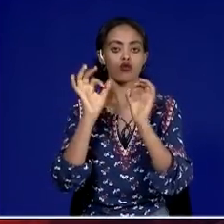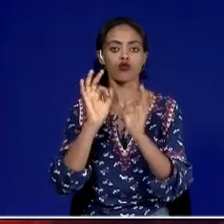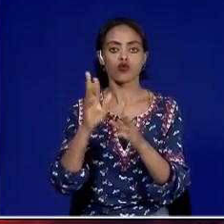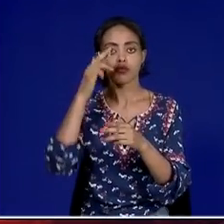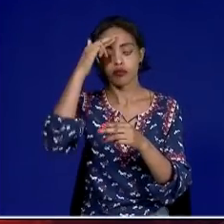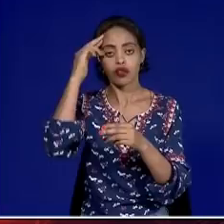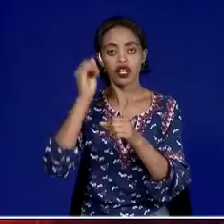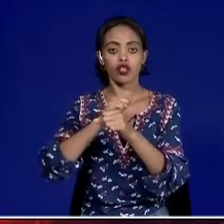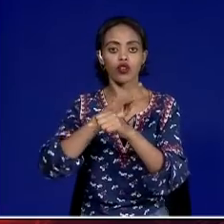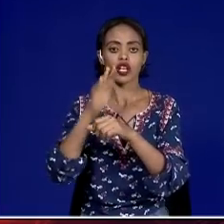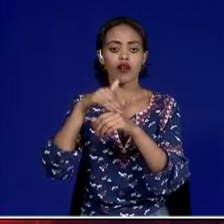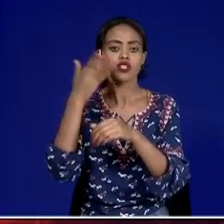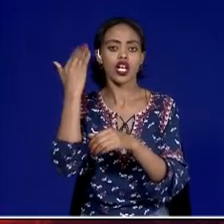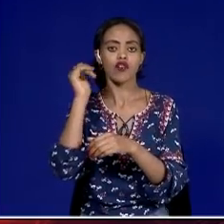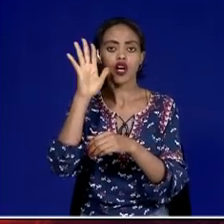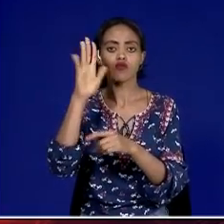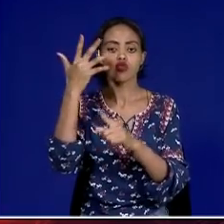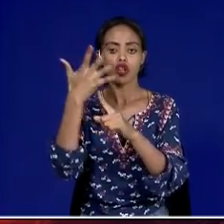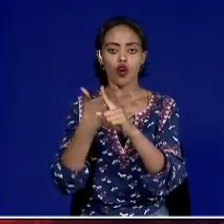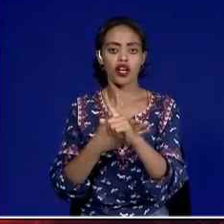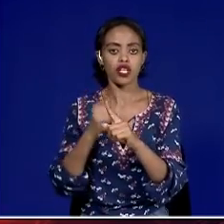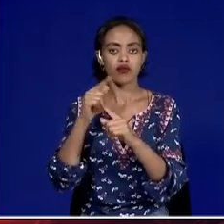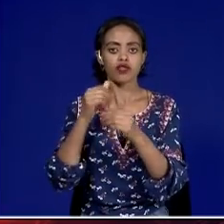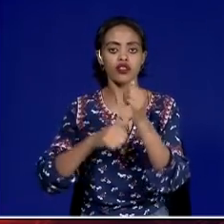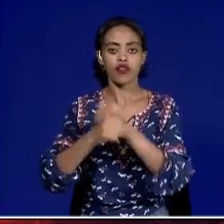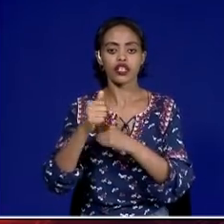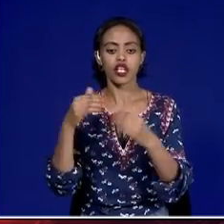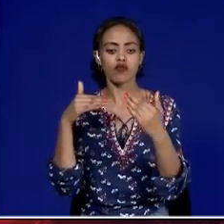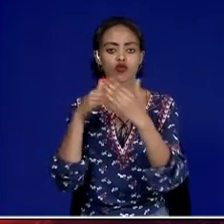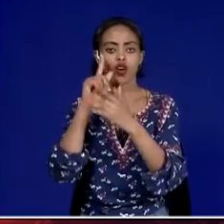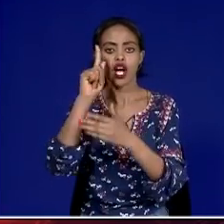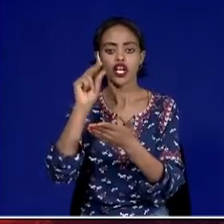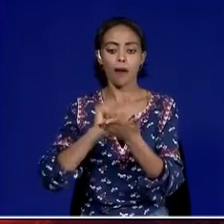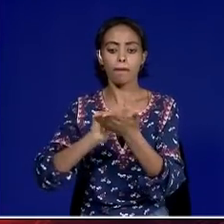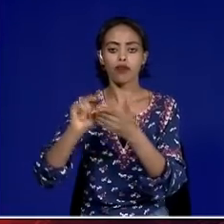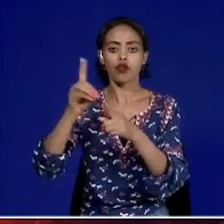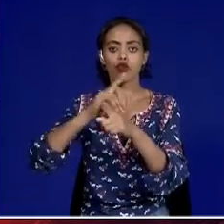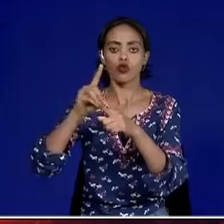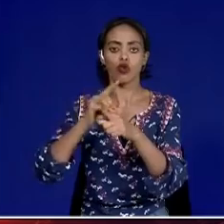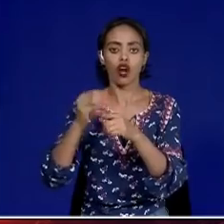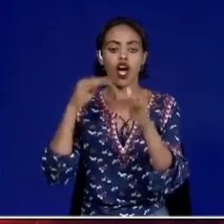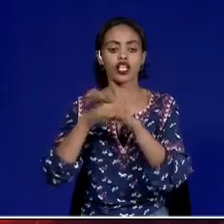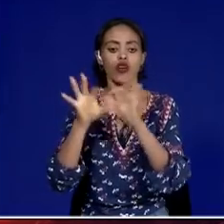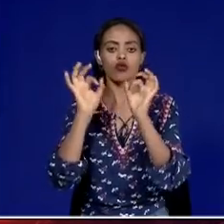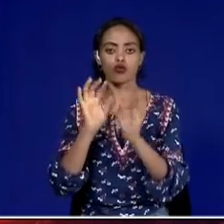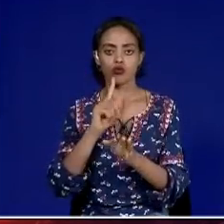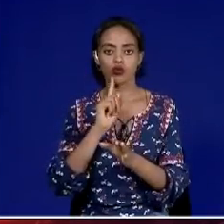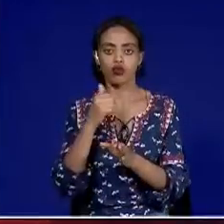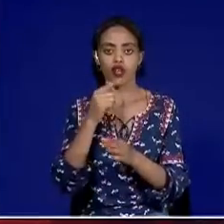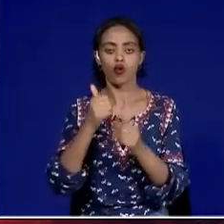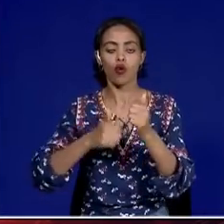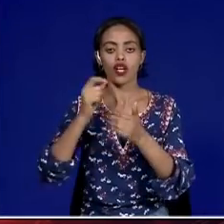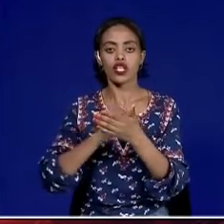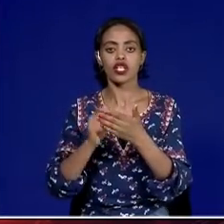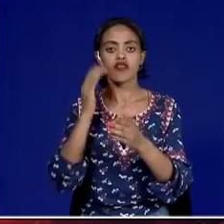ቫይረስ ኮሮና ኣብ ዝሓለፉ 5 ኣዋርሕ ብዝተፈጠረ ምትእጓል $1 ቢልዮን ኣታው ከም ዝሰኣነ እዩ ተሓቢሩ ዘሎ። ዋና ፍፃሚ ስራሕቲ